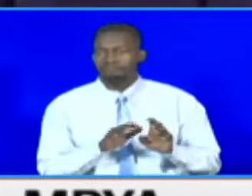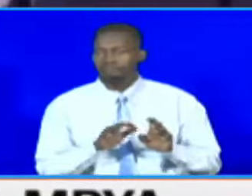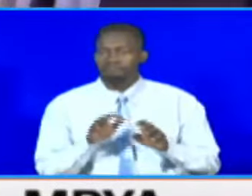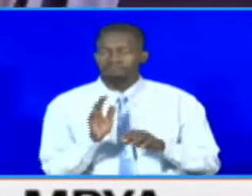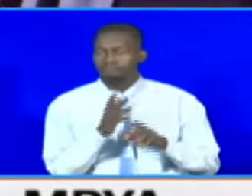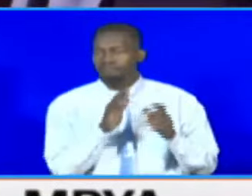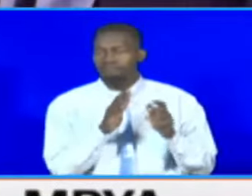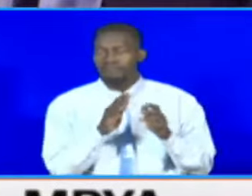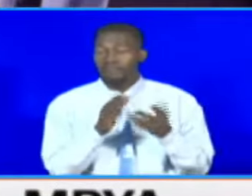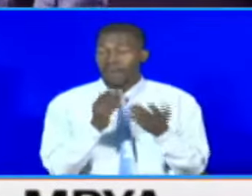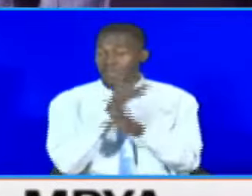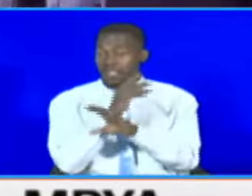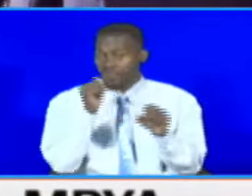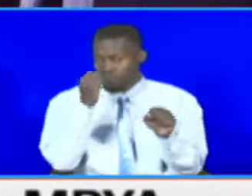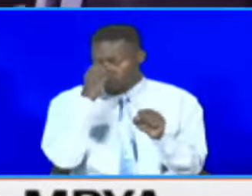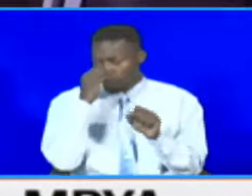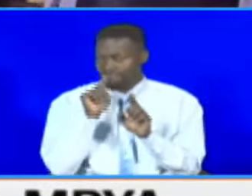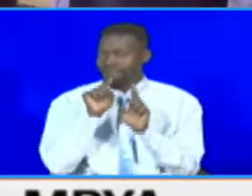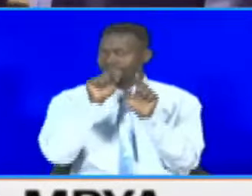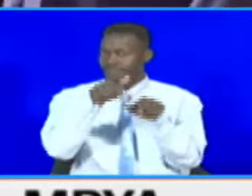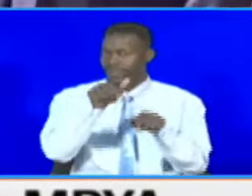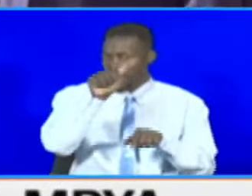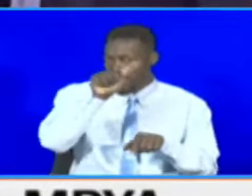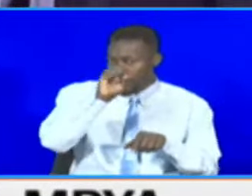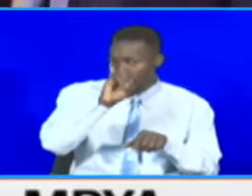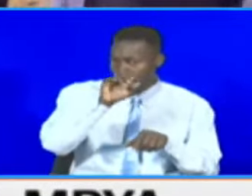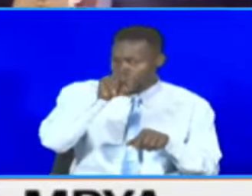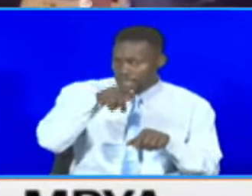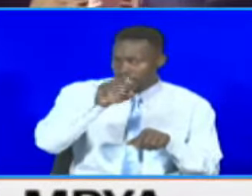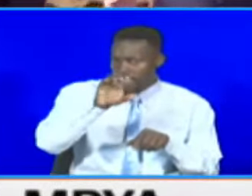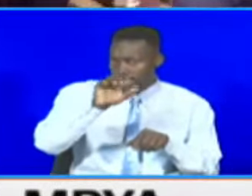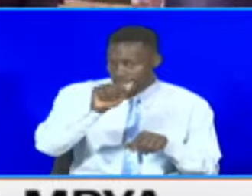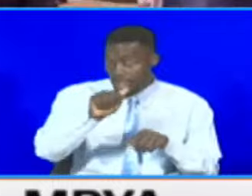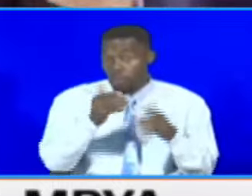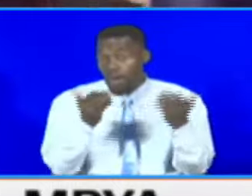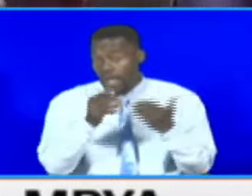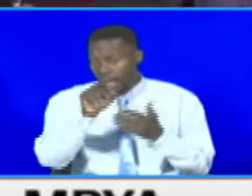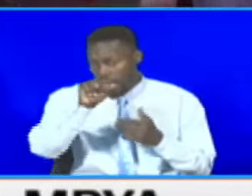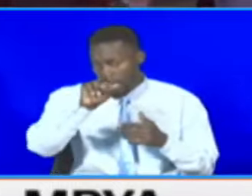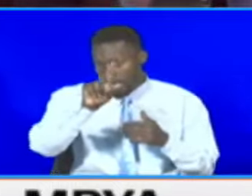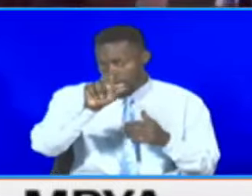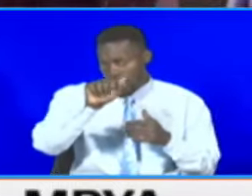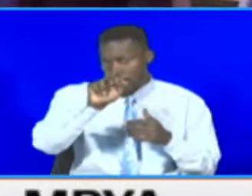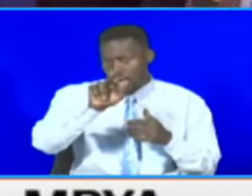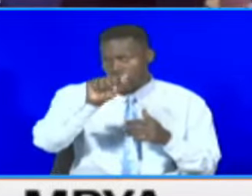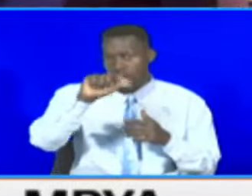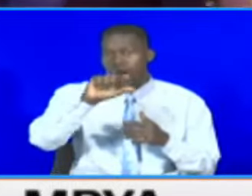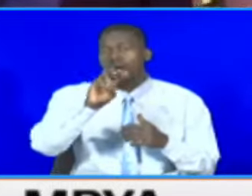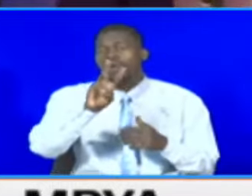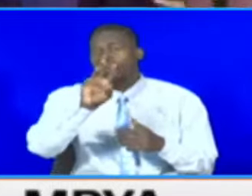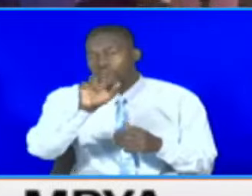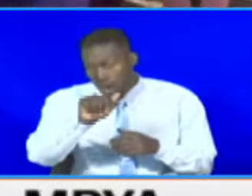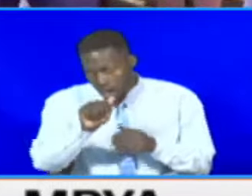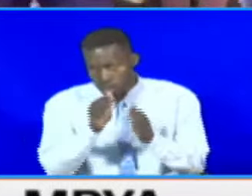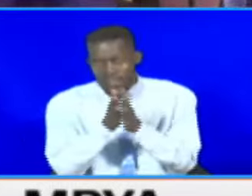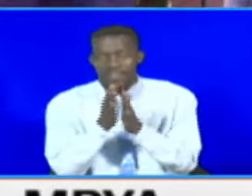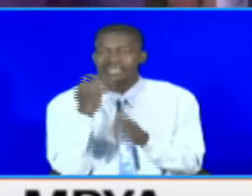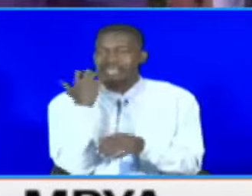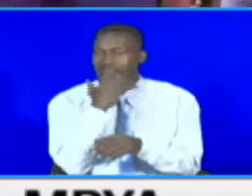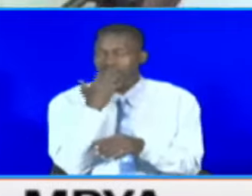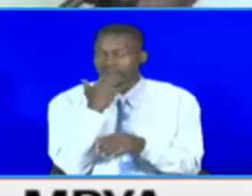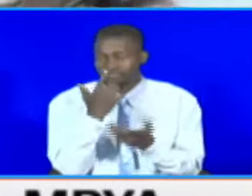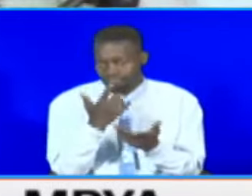Rais William Ruto aliwasili kanisa la AIPCA Ndongino, eneo la Ndaragwa, akiandamana na naibu wake Rigathi Gachagua kwa hafla